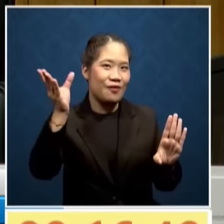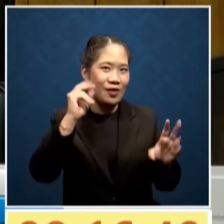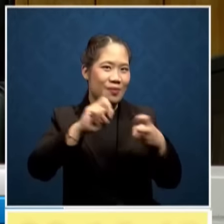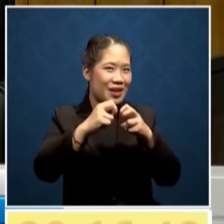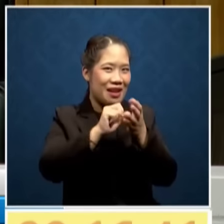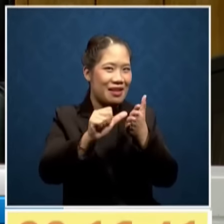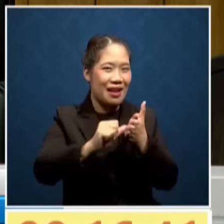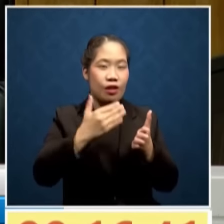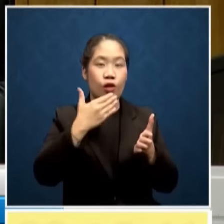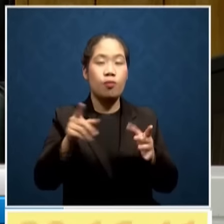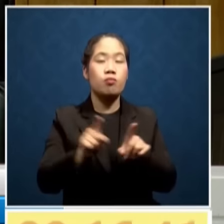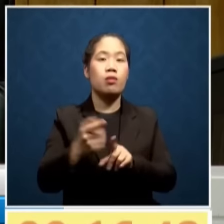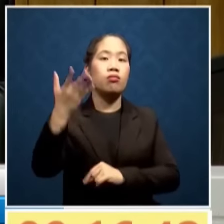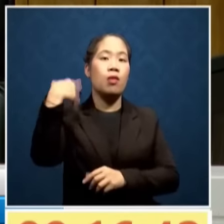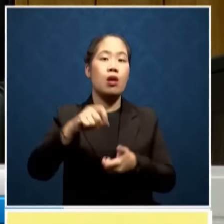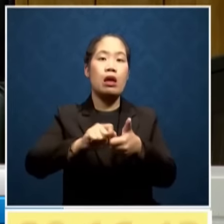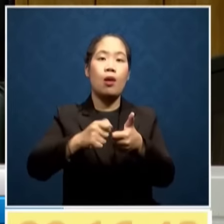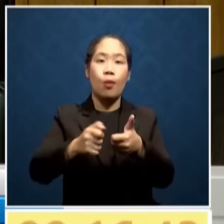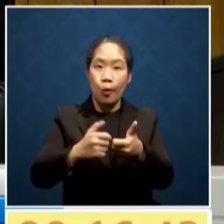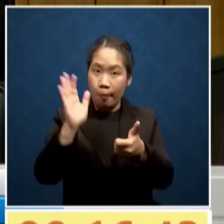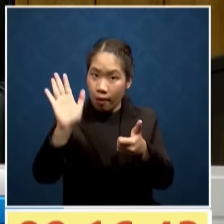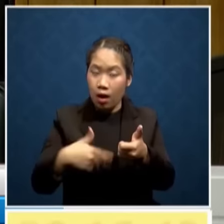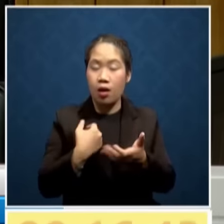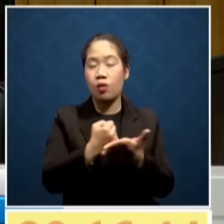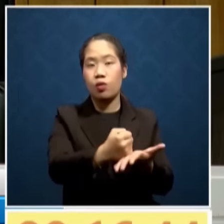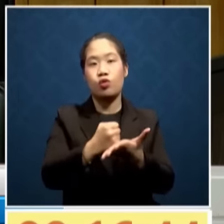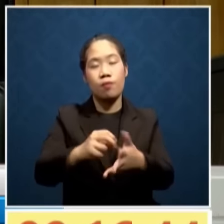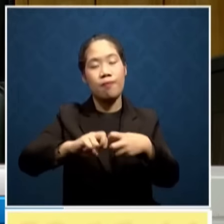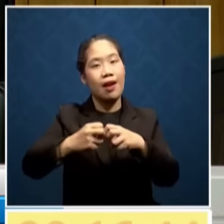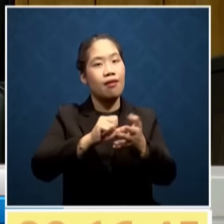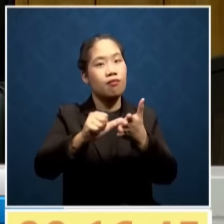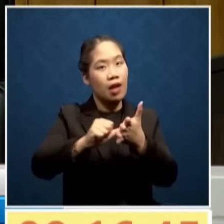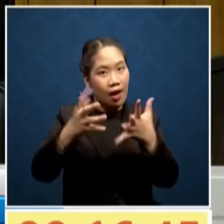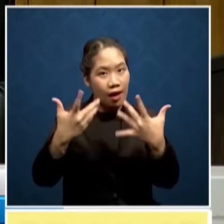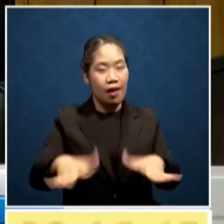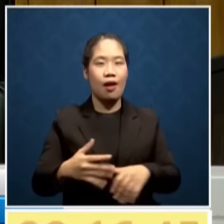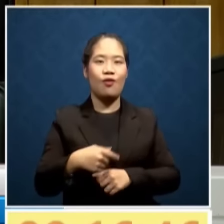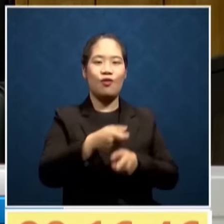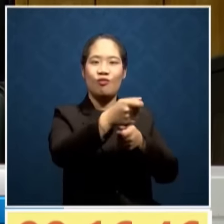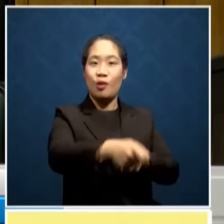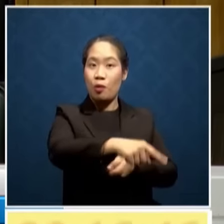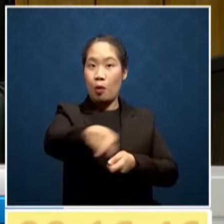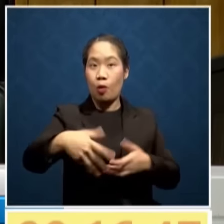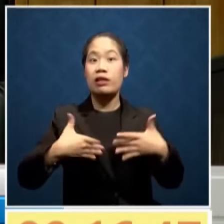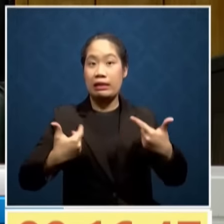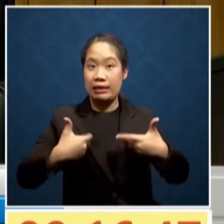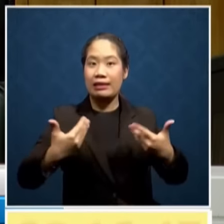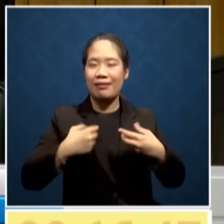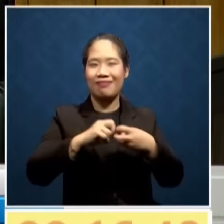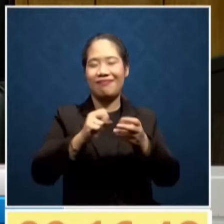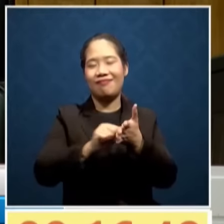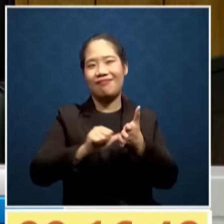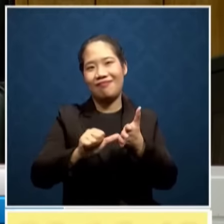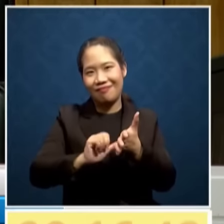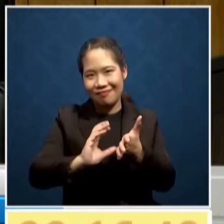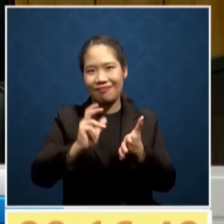างก่อนข้าวโพดมาเราก็ช่วยแก้ไขเรื่องข้าวโพดจนชาวไร่ชาวนาเขาก็ดีใจนะครับหาทางแก้ไขไม่ได้อันนี้ก็เรียนให้ท